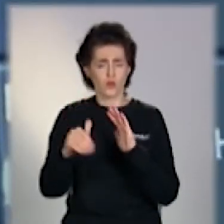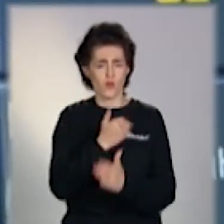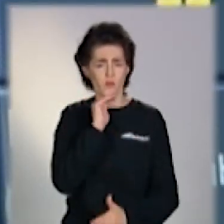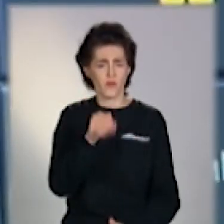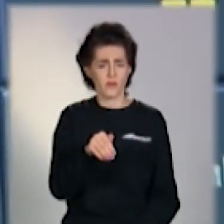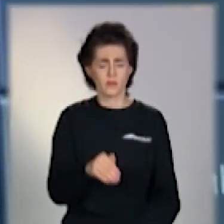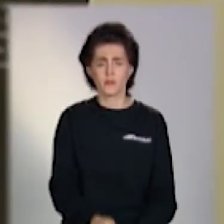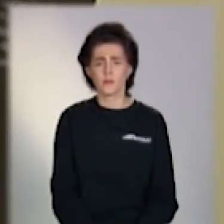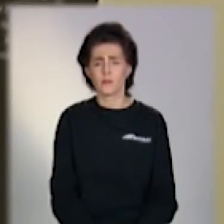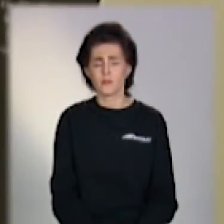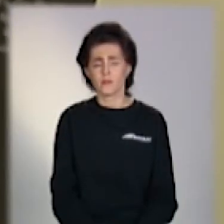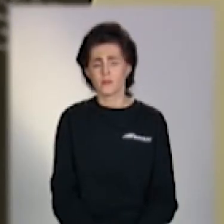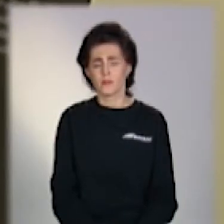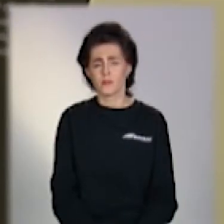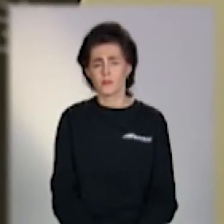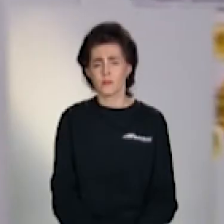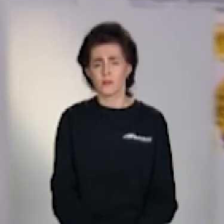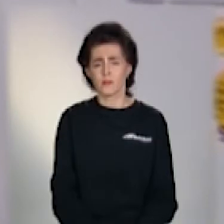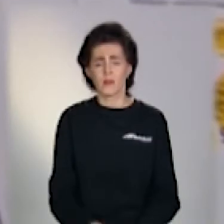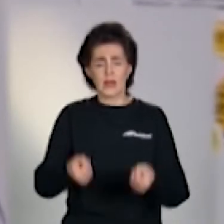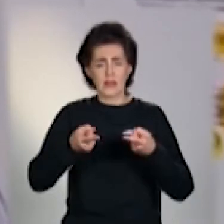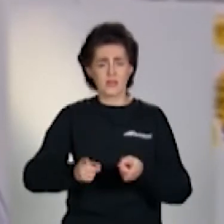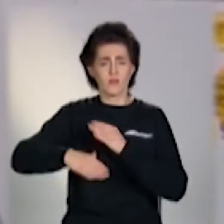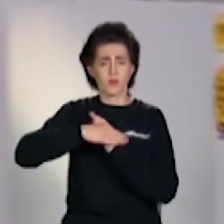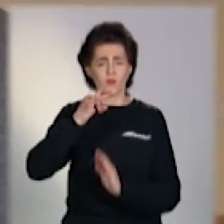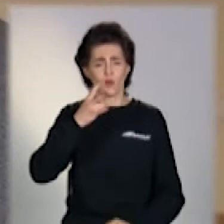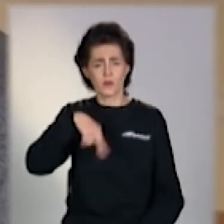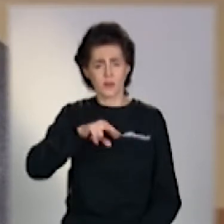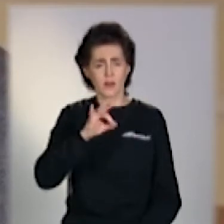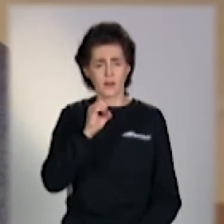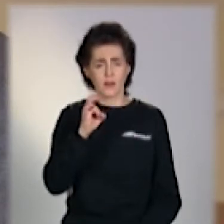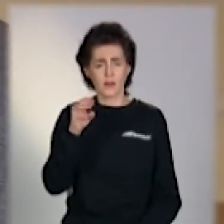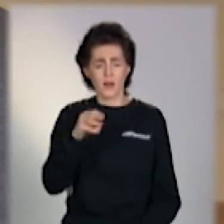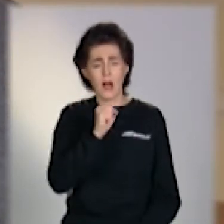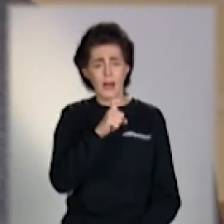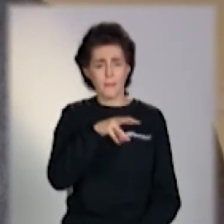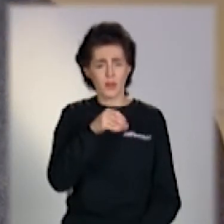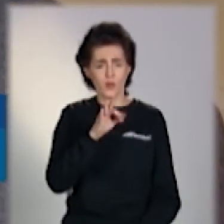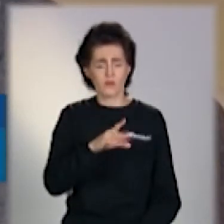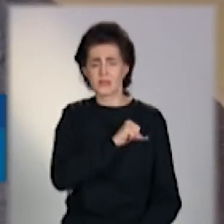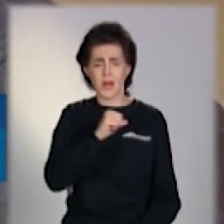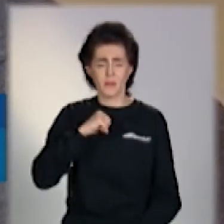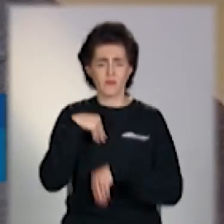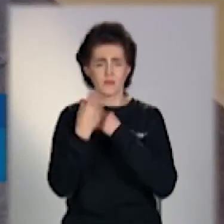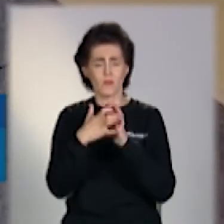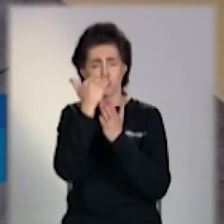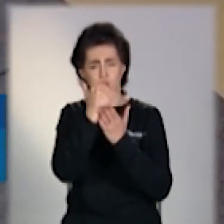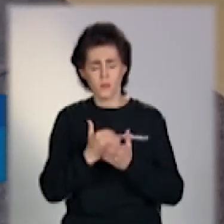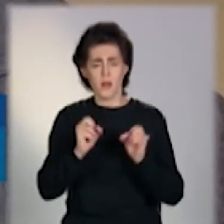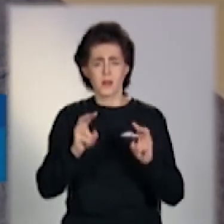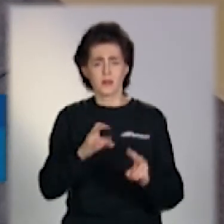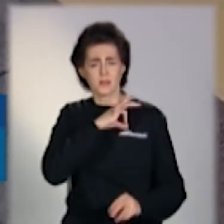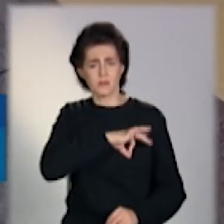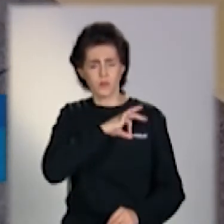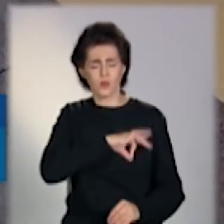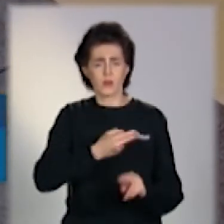спеціалізацію. Дійсно, допомога фонду Ріната Ахметова, починаючи від освітніх програм, і як користуватися